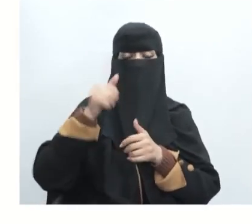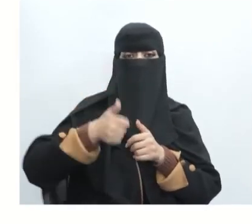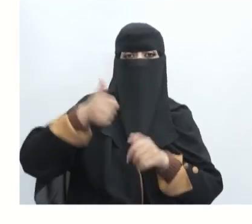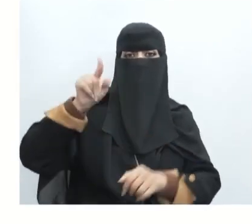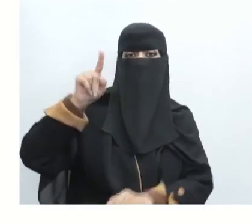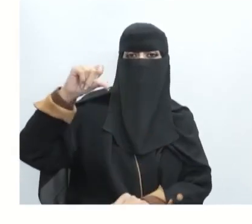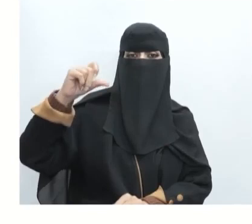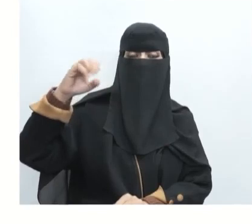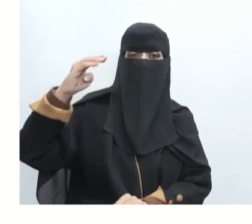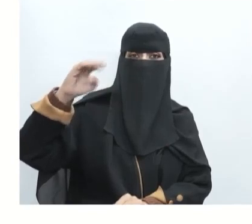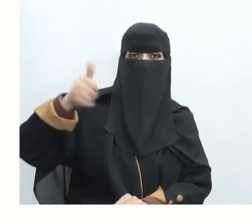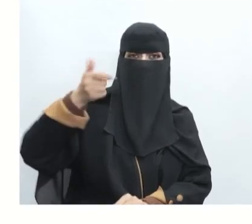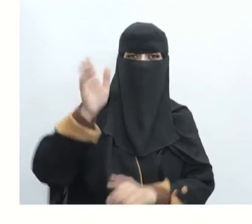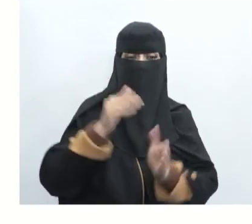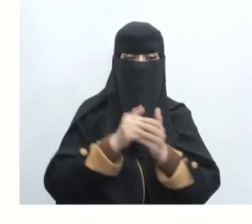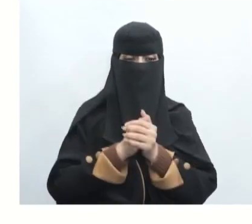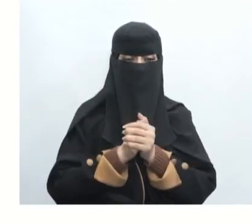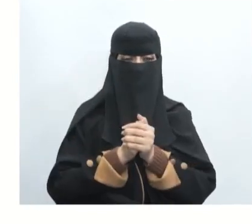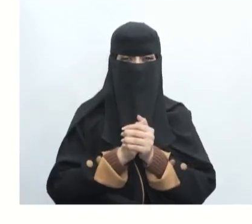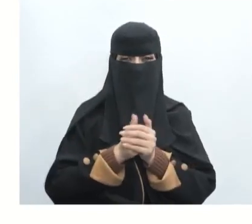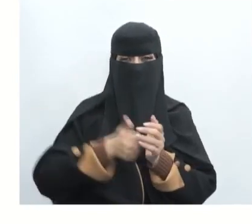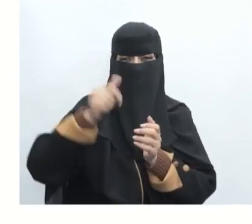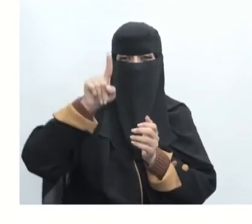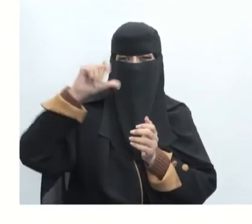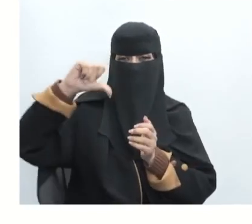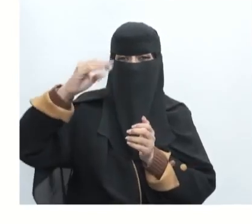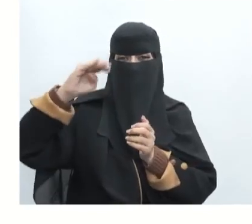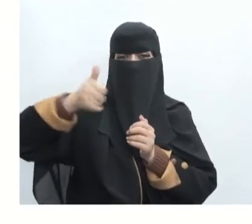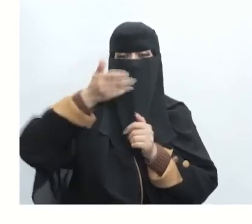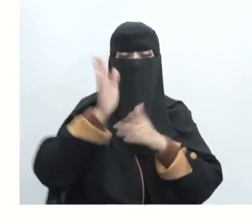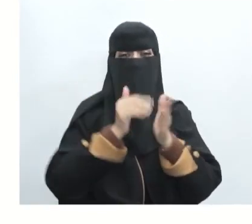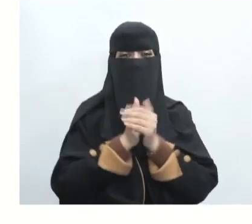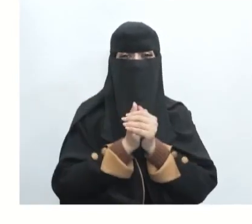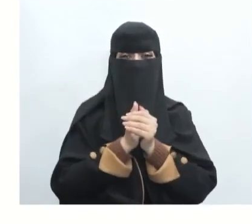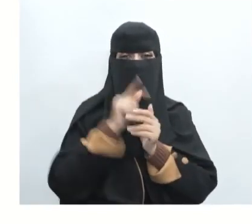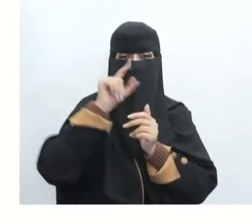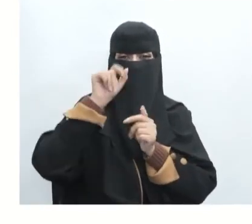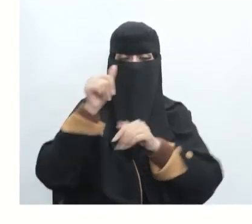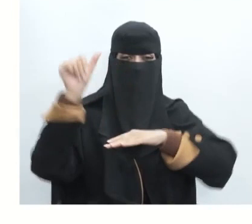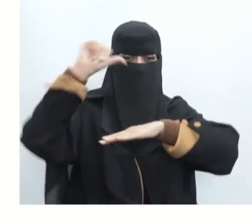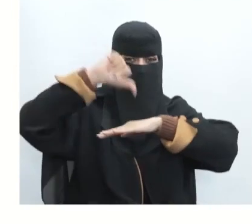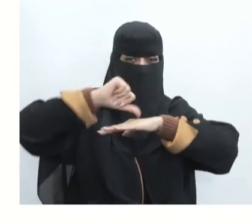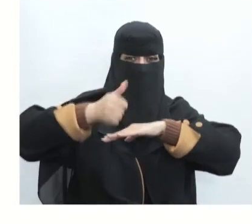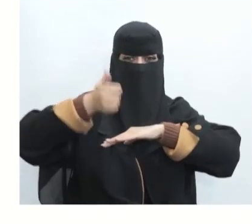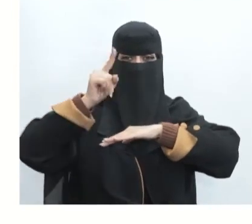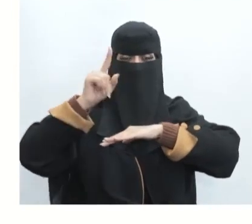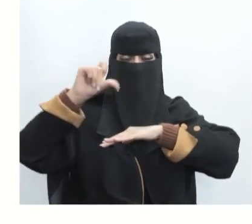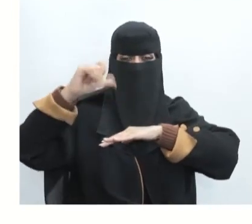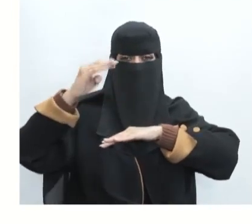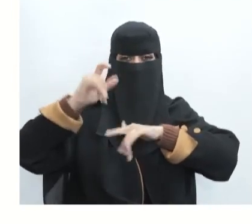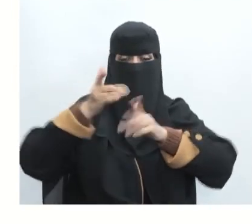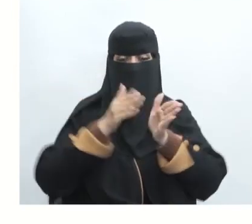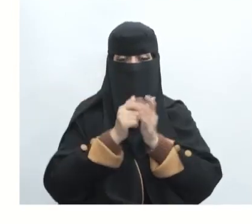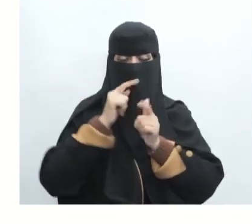ابوه هي عاصمه نيجيريا عاصمه نيجيريا هي ابو جاء ابنائي وبنات الطلاب اندونيسيا